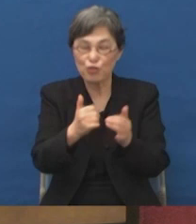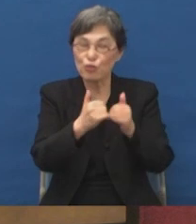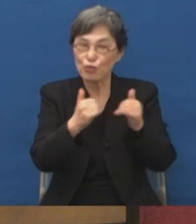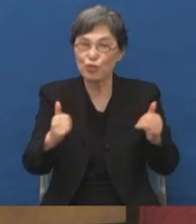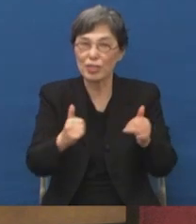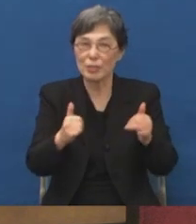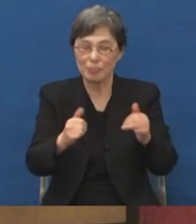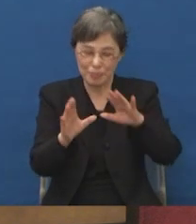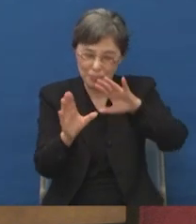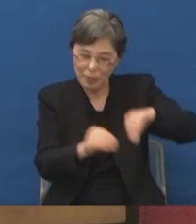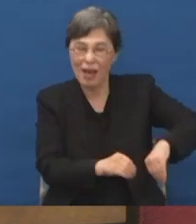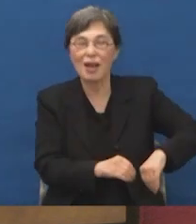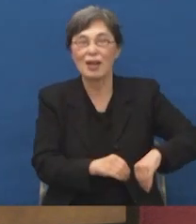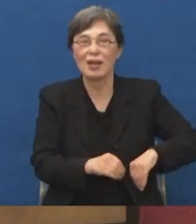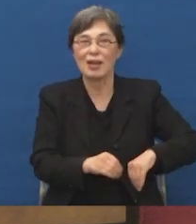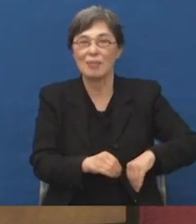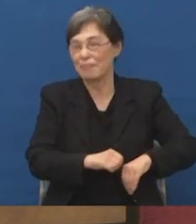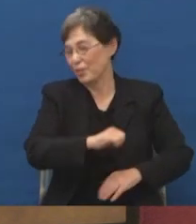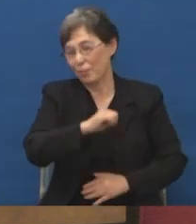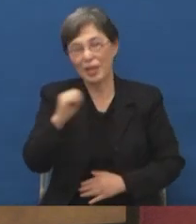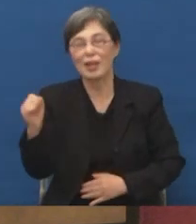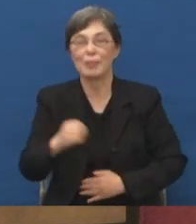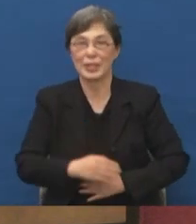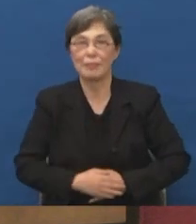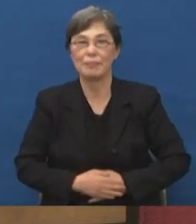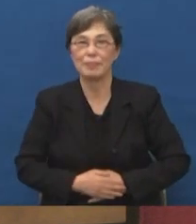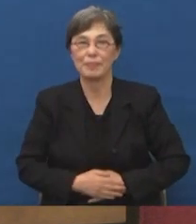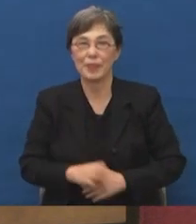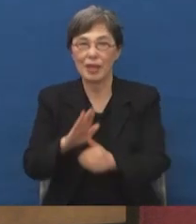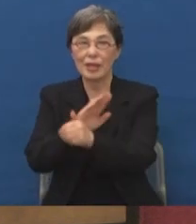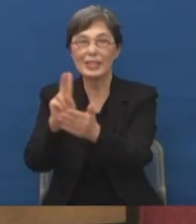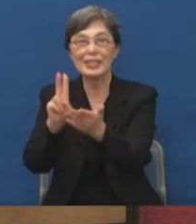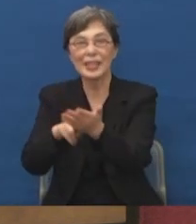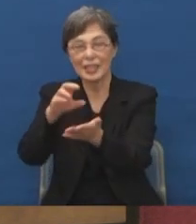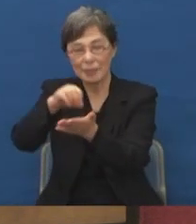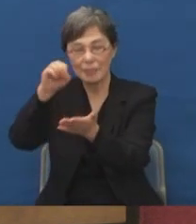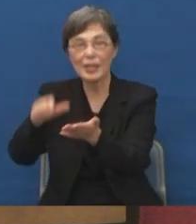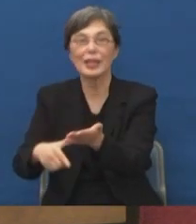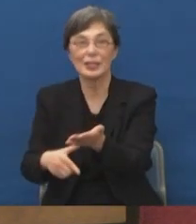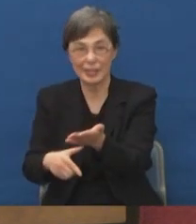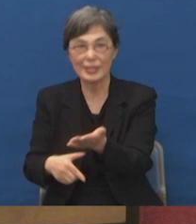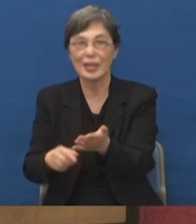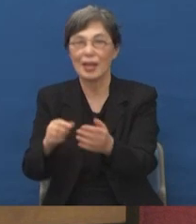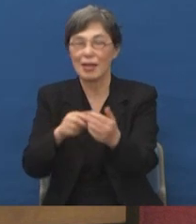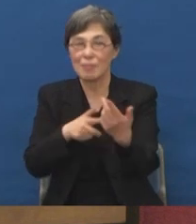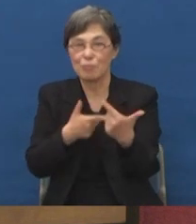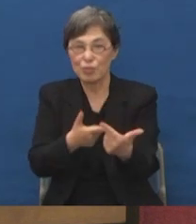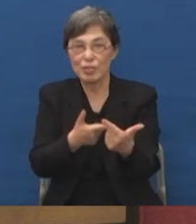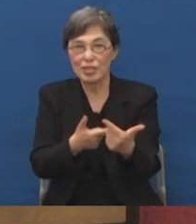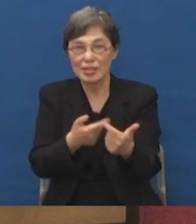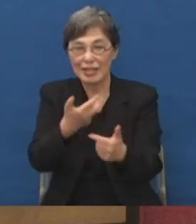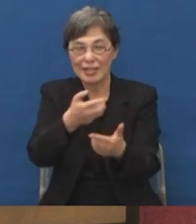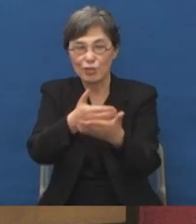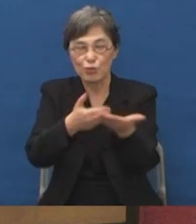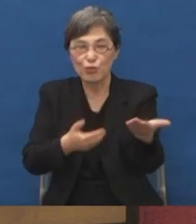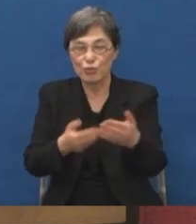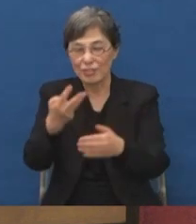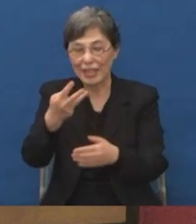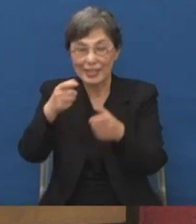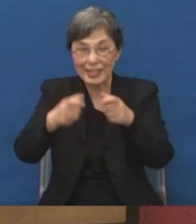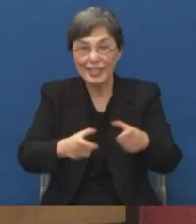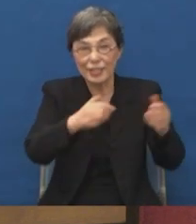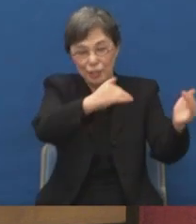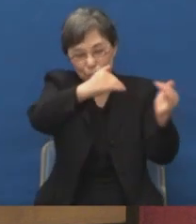ものであり、断じて認められません。閣議決定を撤回し、 武器輸出三原則の立場に戻